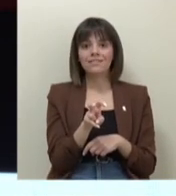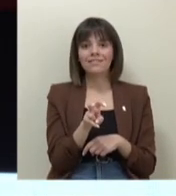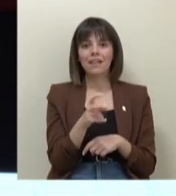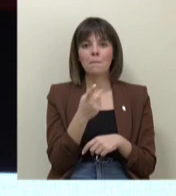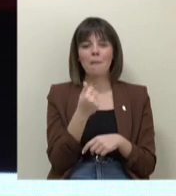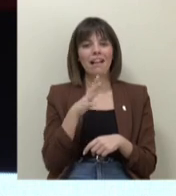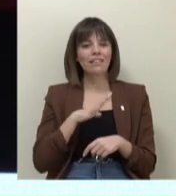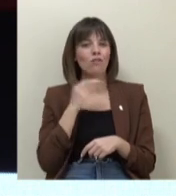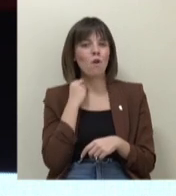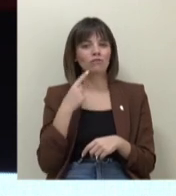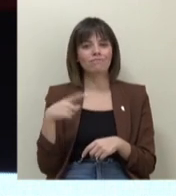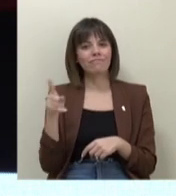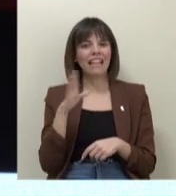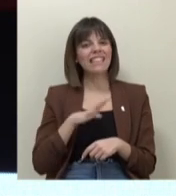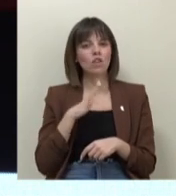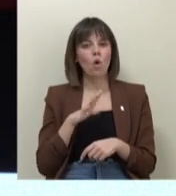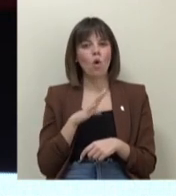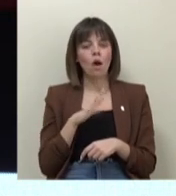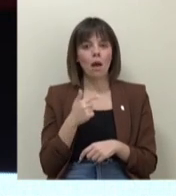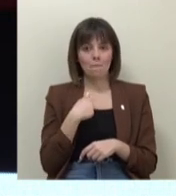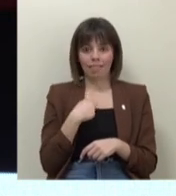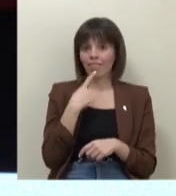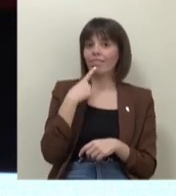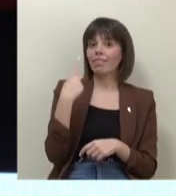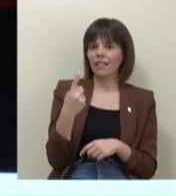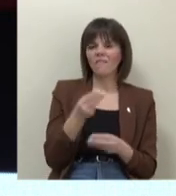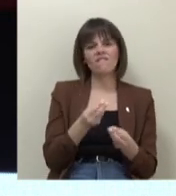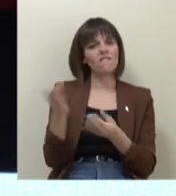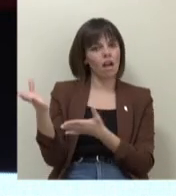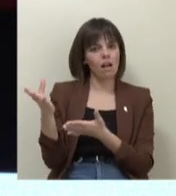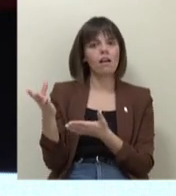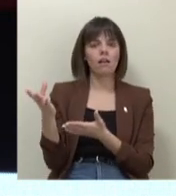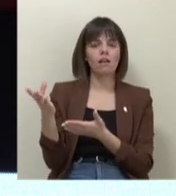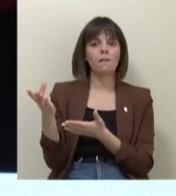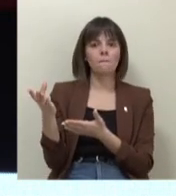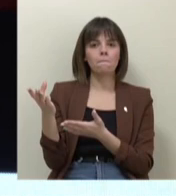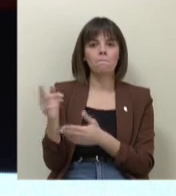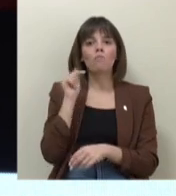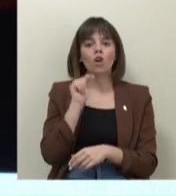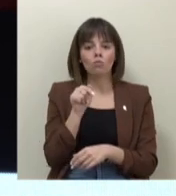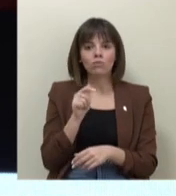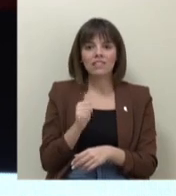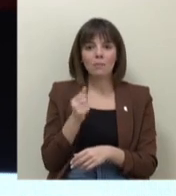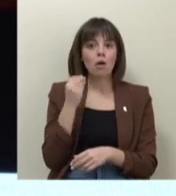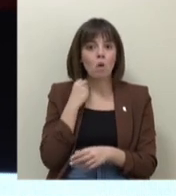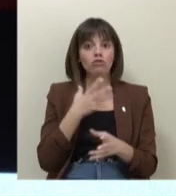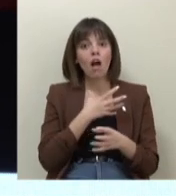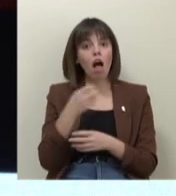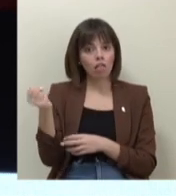ödünç istiyor, borç istiyor. Ben de dedim ki, verin. Bugün borç